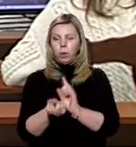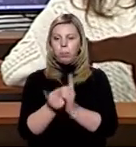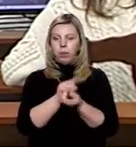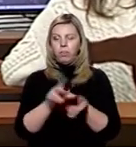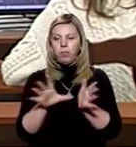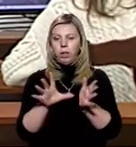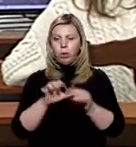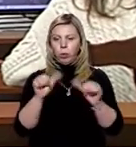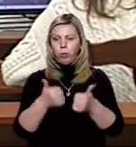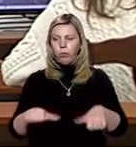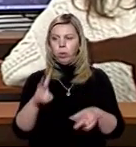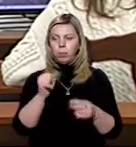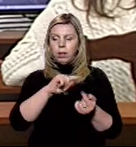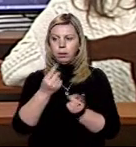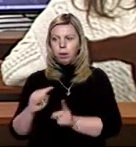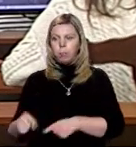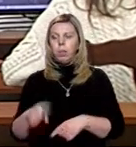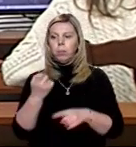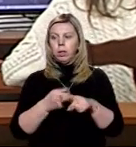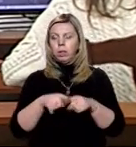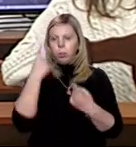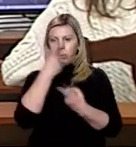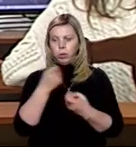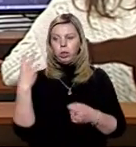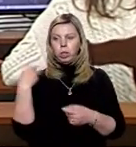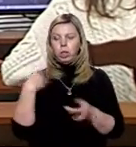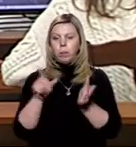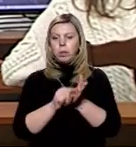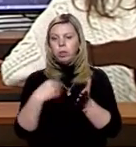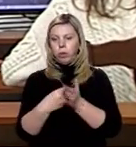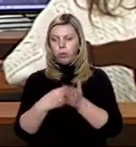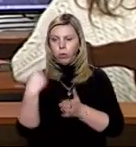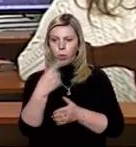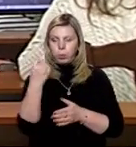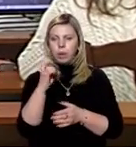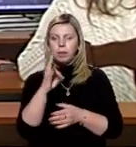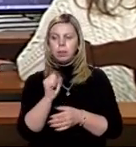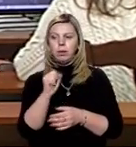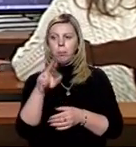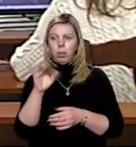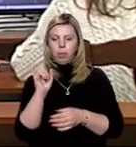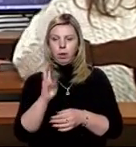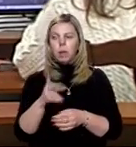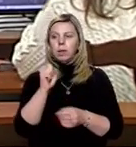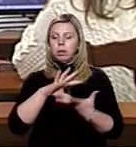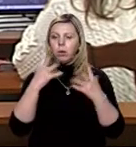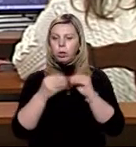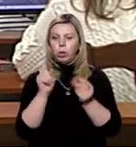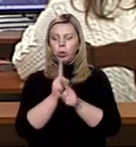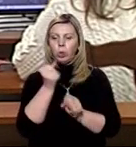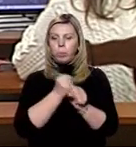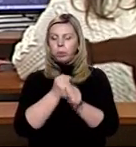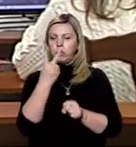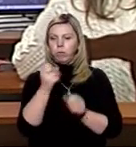перевели в електронну форму на Закарпатті. Про це нам повідомила начальниця пенсійного фонду в області Анастасія Пантик. Загалом мають